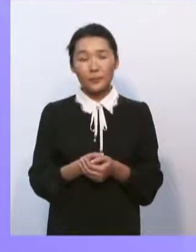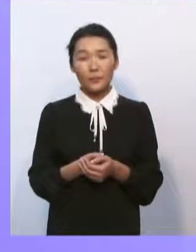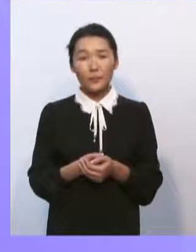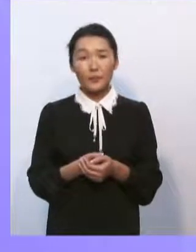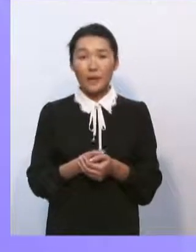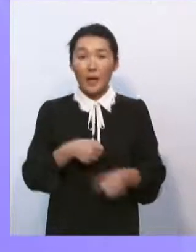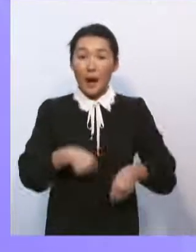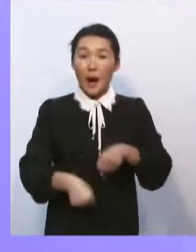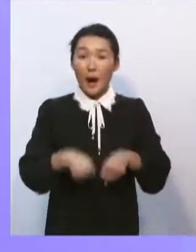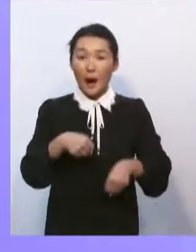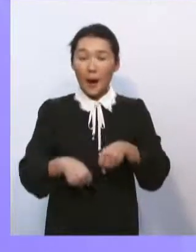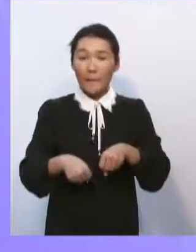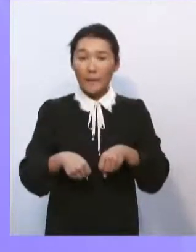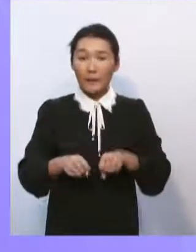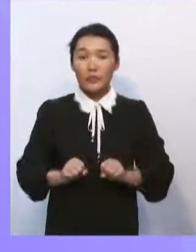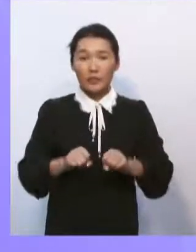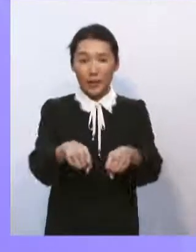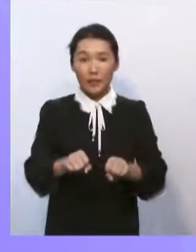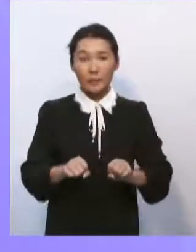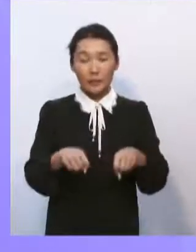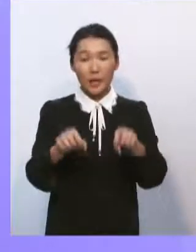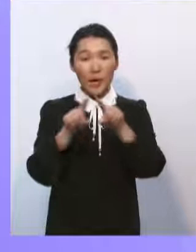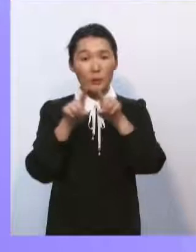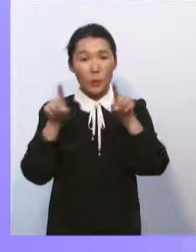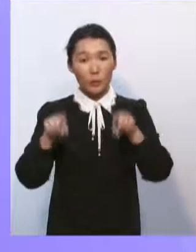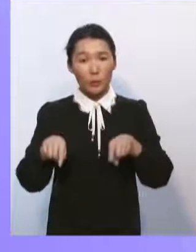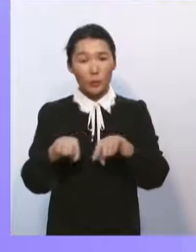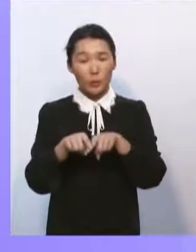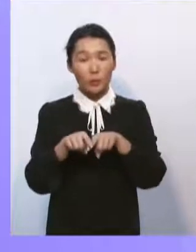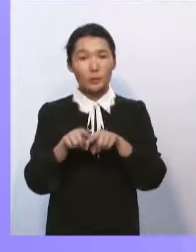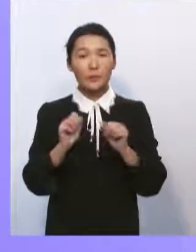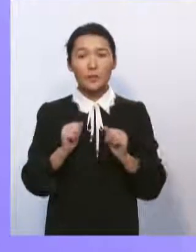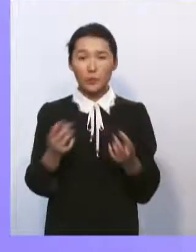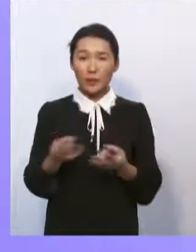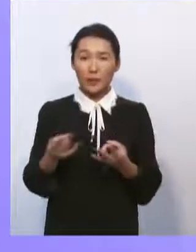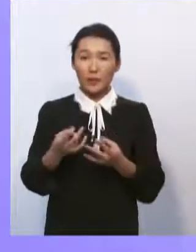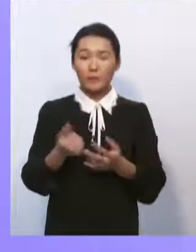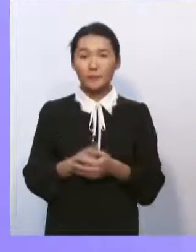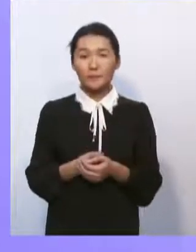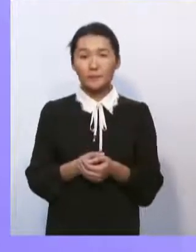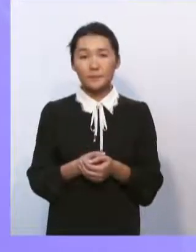Камырды жайып, төрт бурчтуу кылып, кесүү керек.